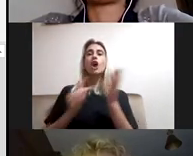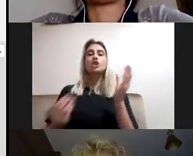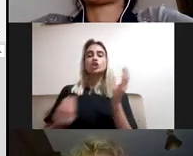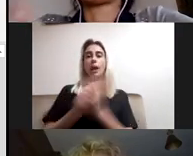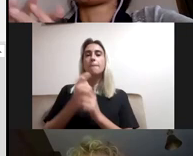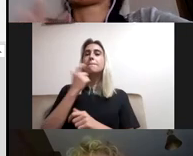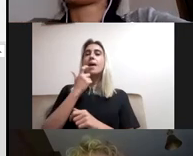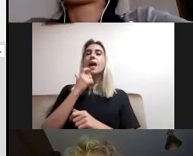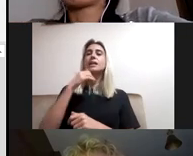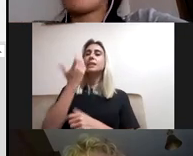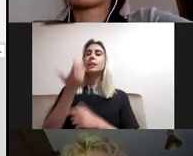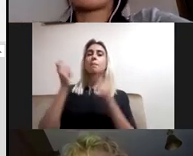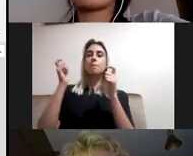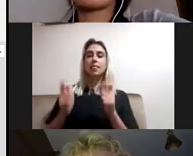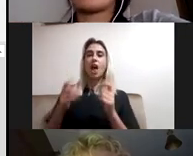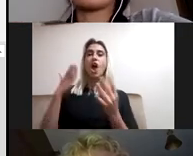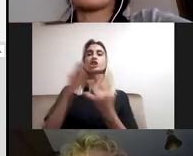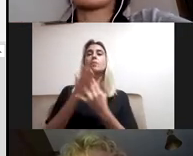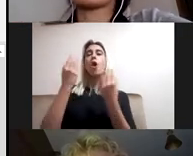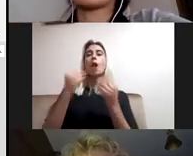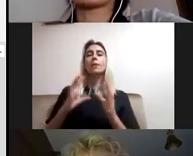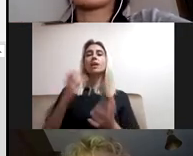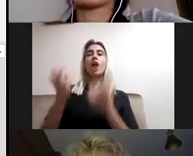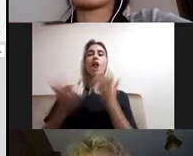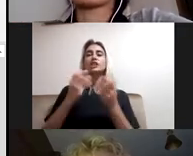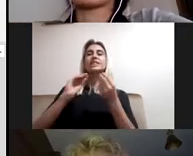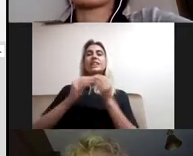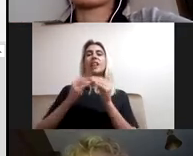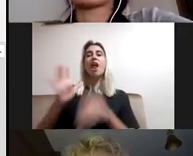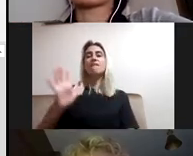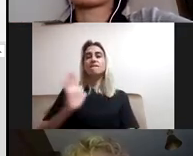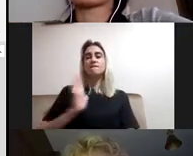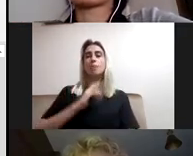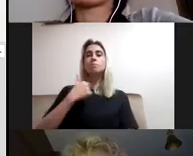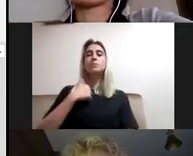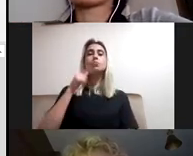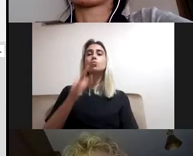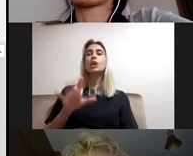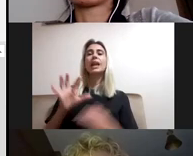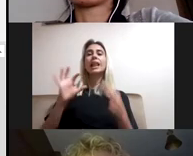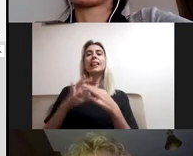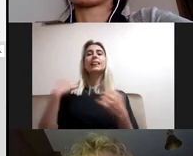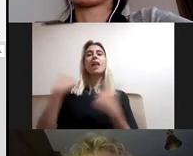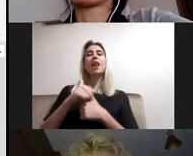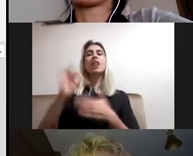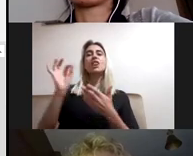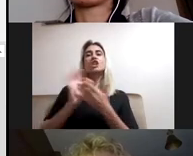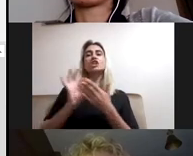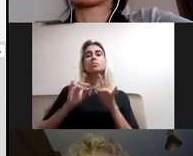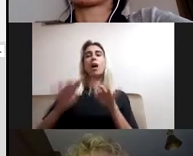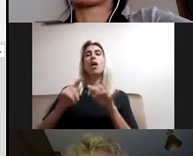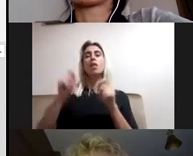erişilebilir olmayışından kaynaklanan sıkıntılar var. Biz bunlarla ilgili tekrar yazışmaları yaptıktan